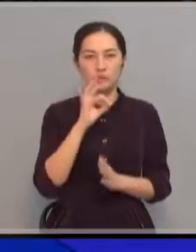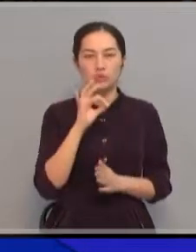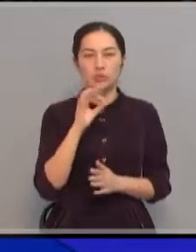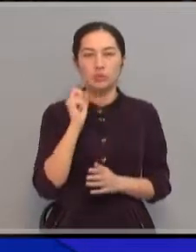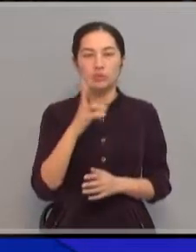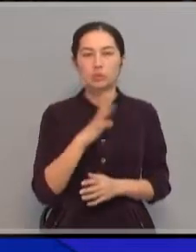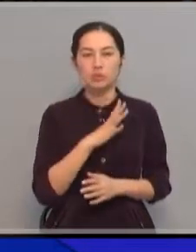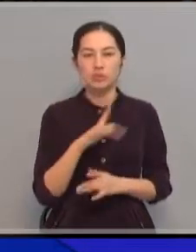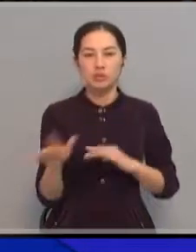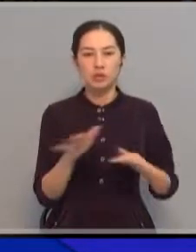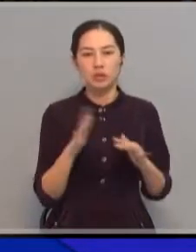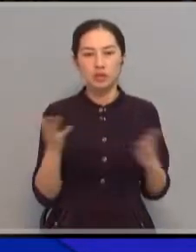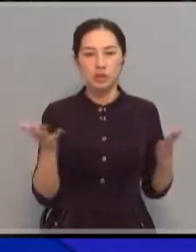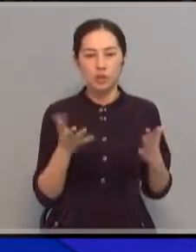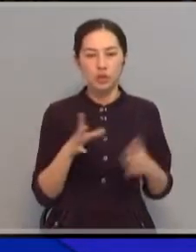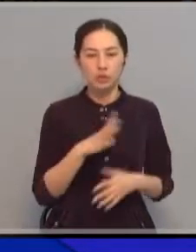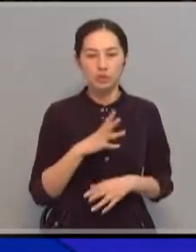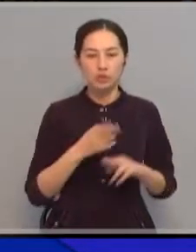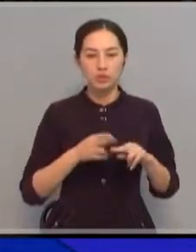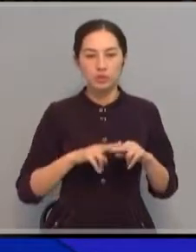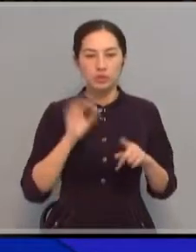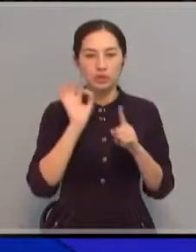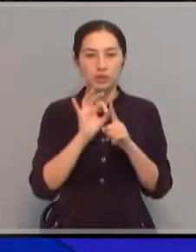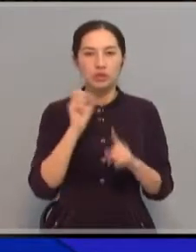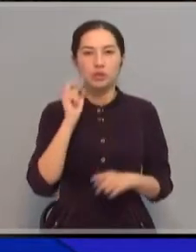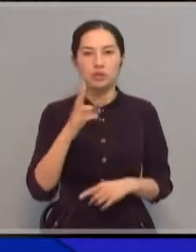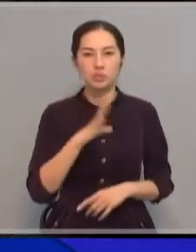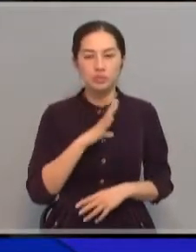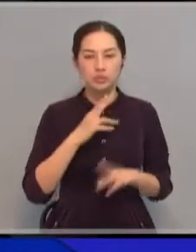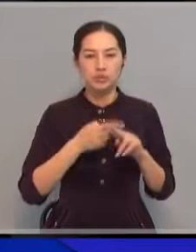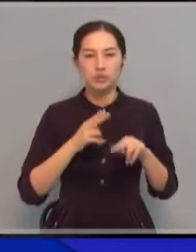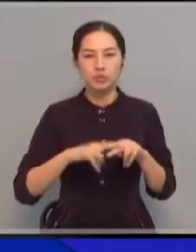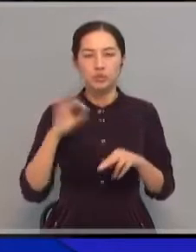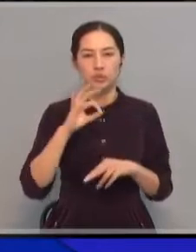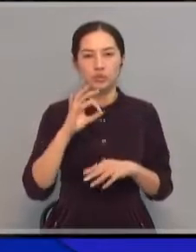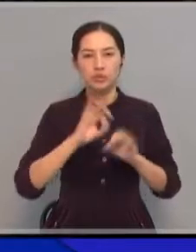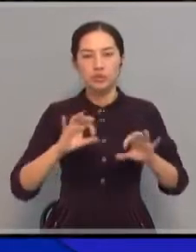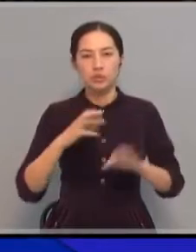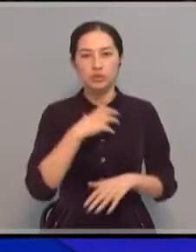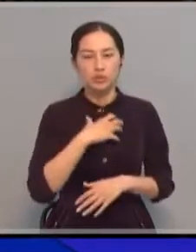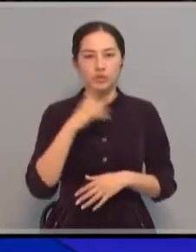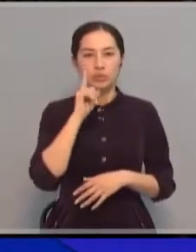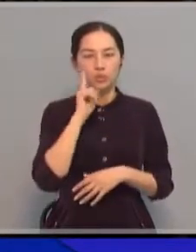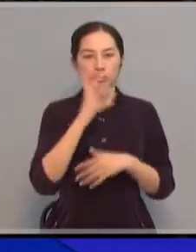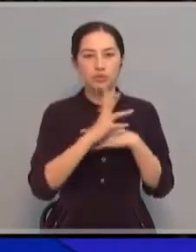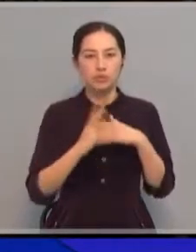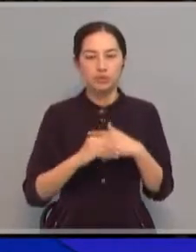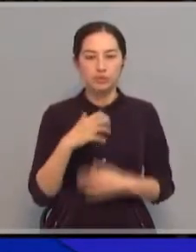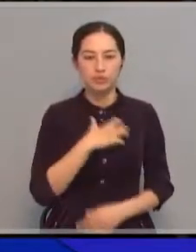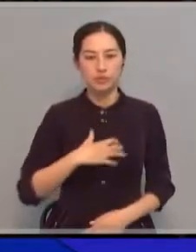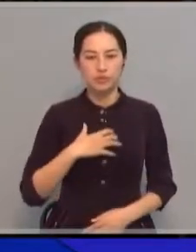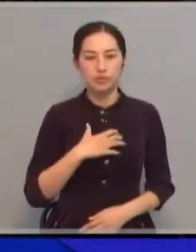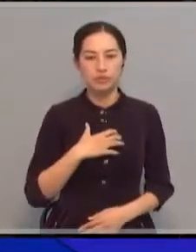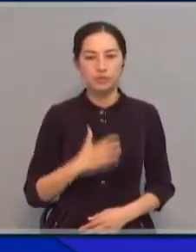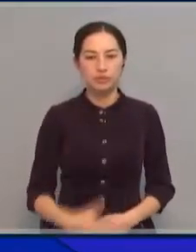сондай дәрежеге, сондай неге жетті, деңгейге жетті. Соның бәрін білу кейінгі ұрпаққа өте маңызды